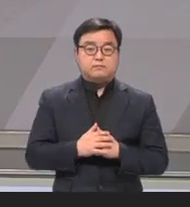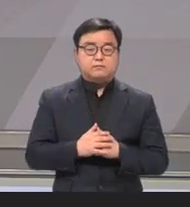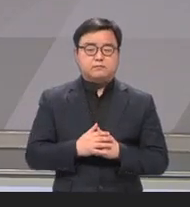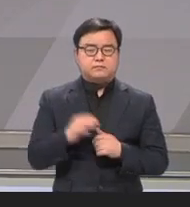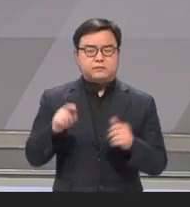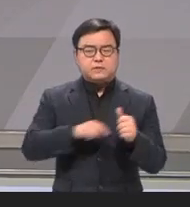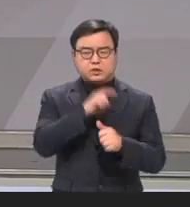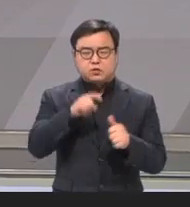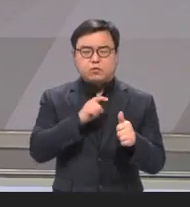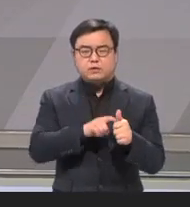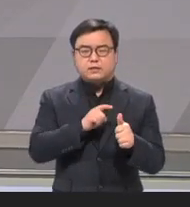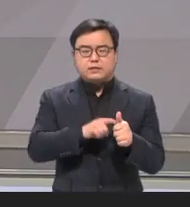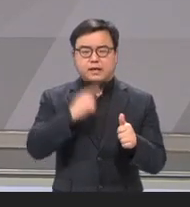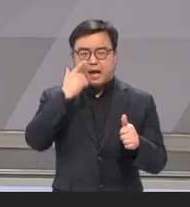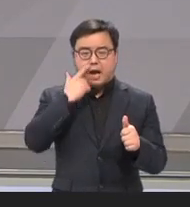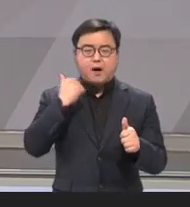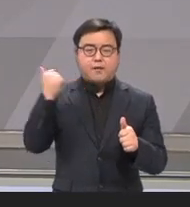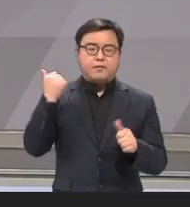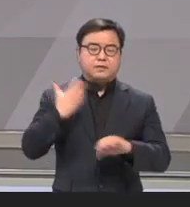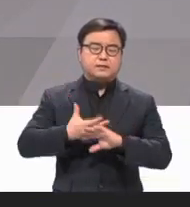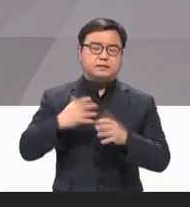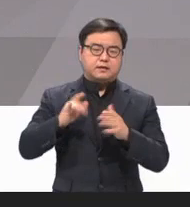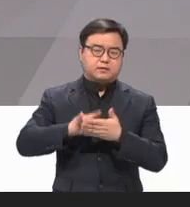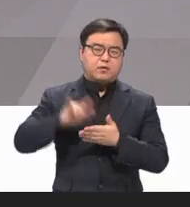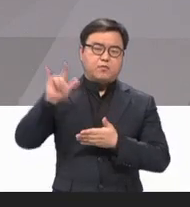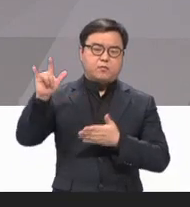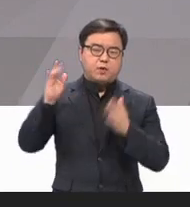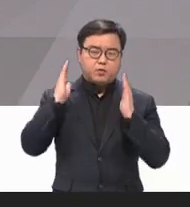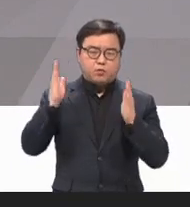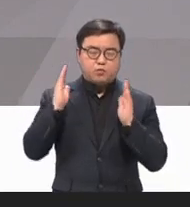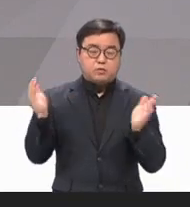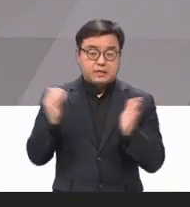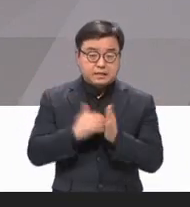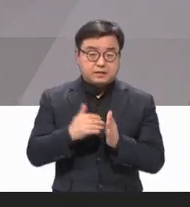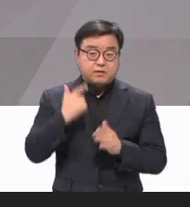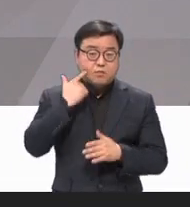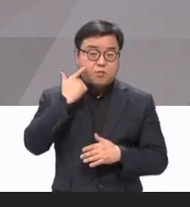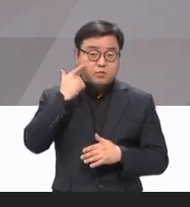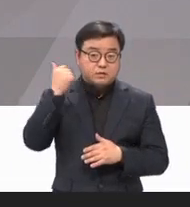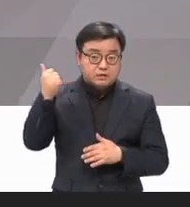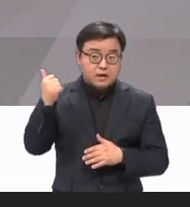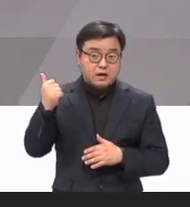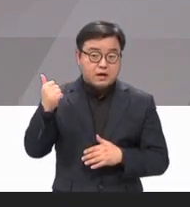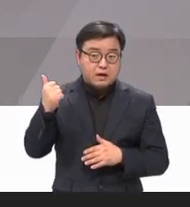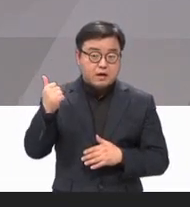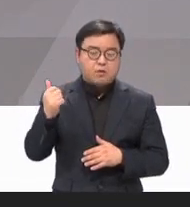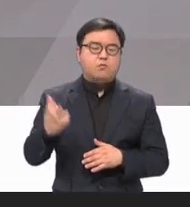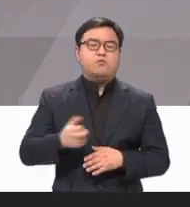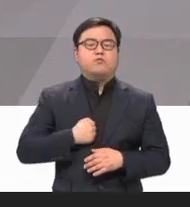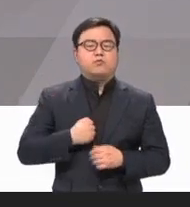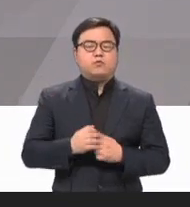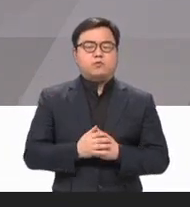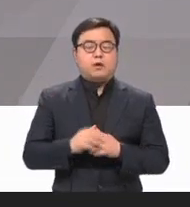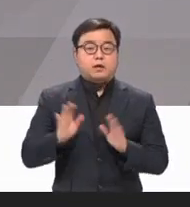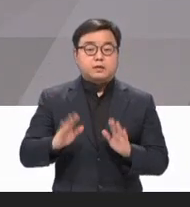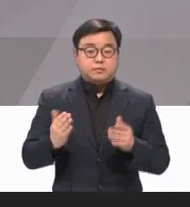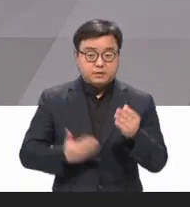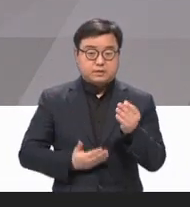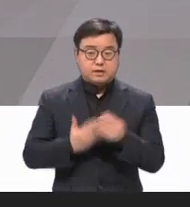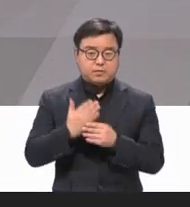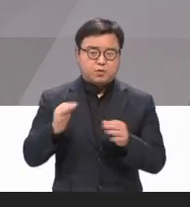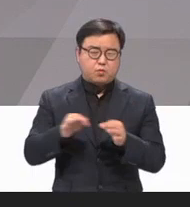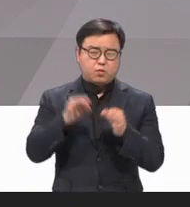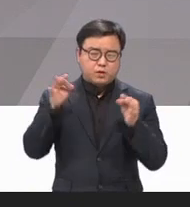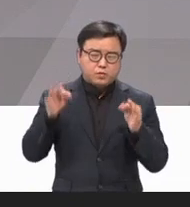필자인 아버지가 유학파 출신의 목사 였다는 점도 충격적 이었는데요 이번 사건이 오랜